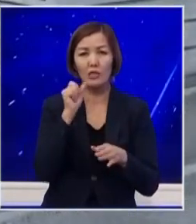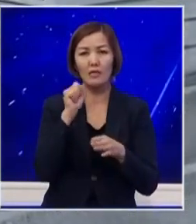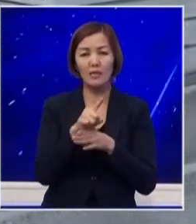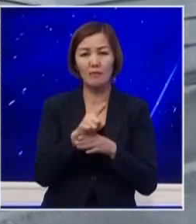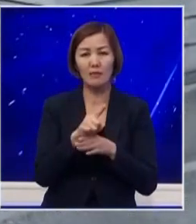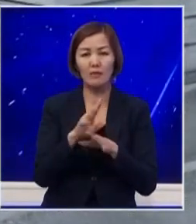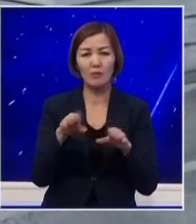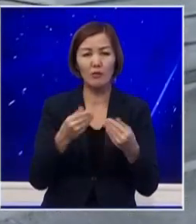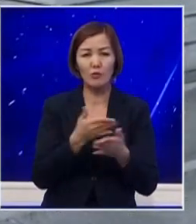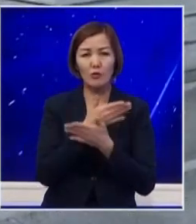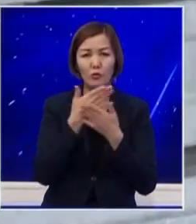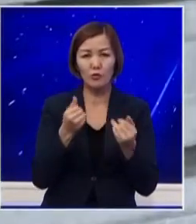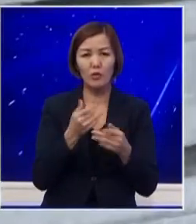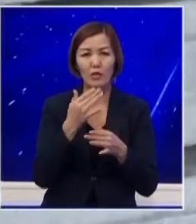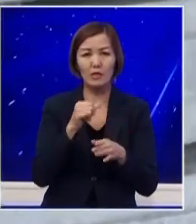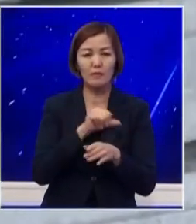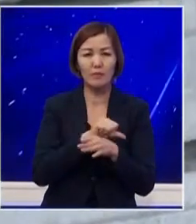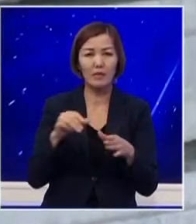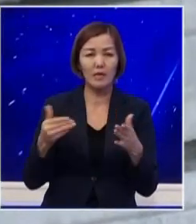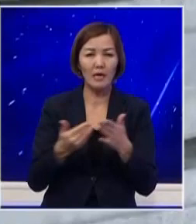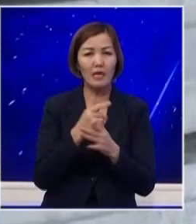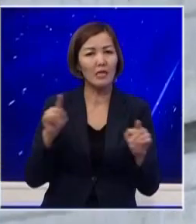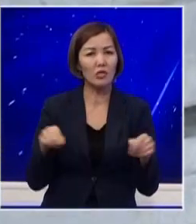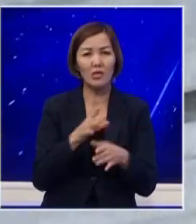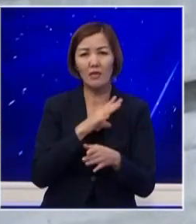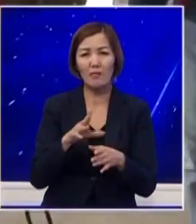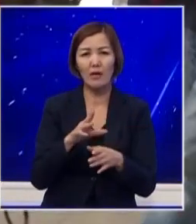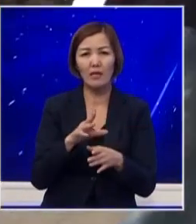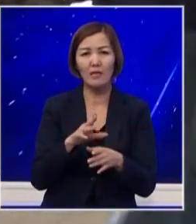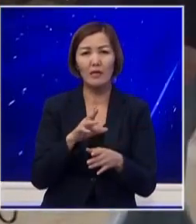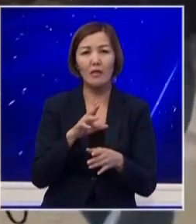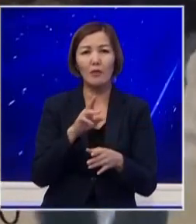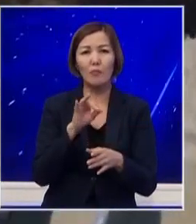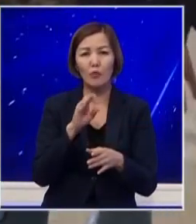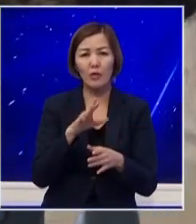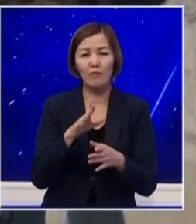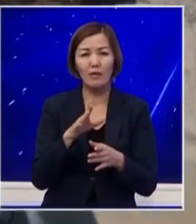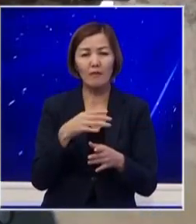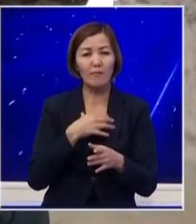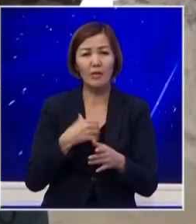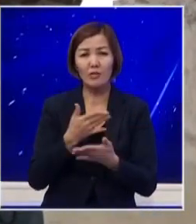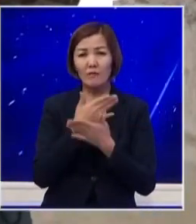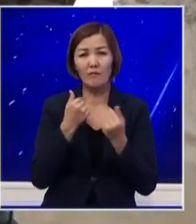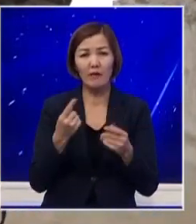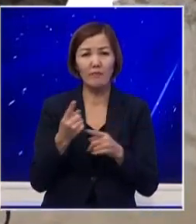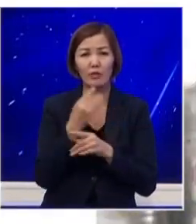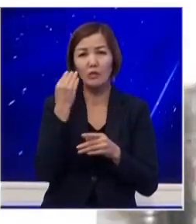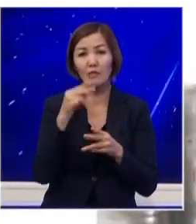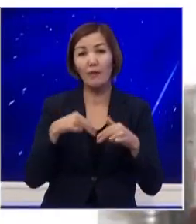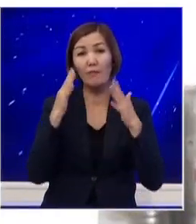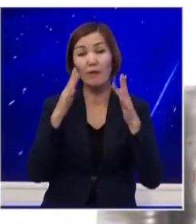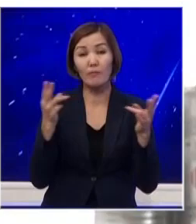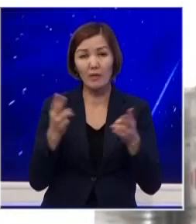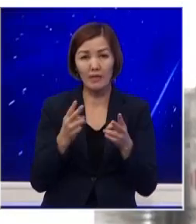берушілерден айырылыпты. Экспорт қайта жанданбаған. Десе де Тоқан Ботабеков еш қынжылмайды. Біріншіден сапаға баса